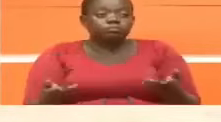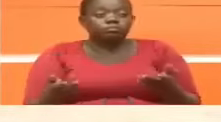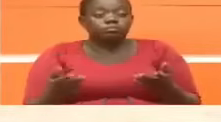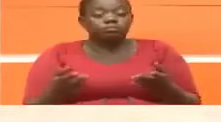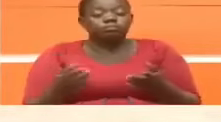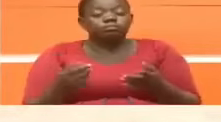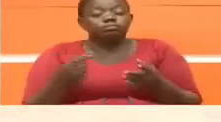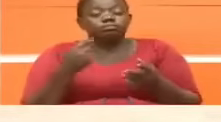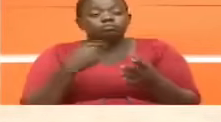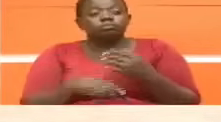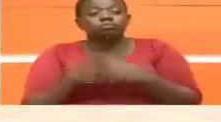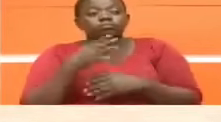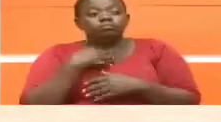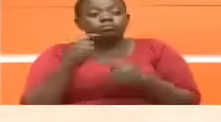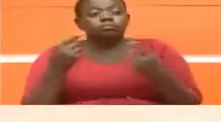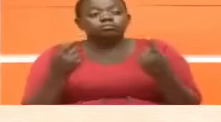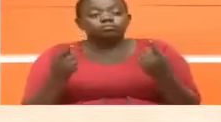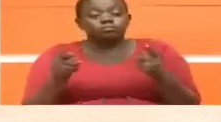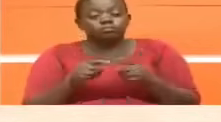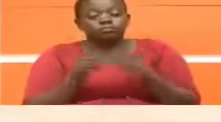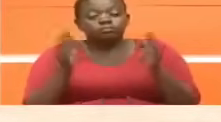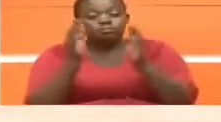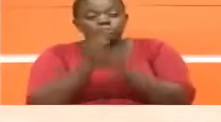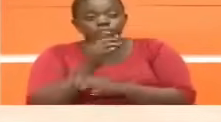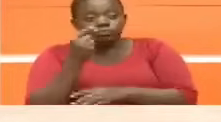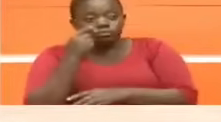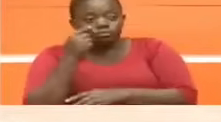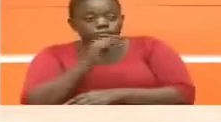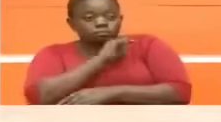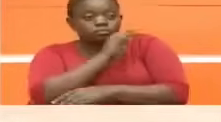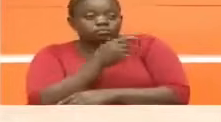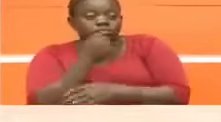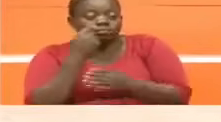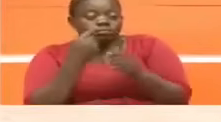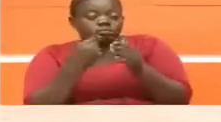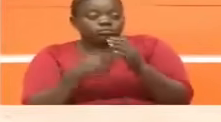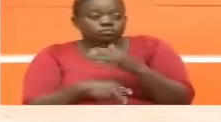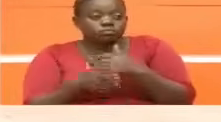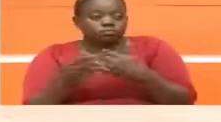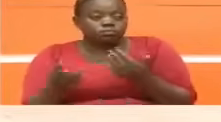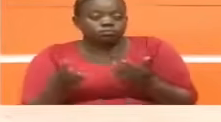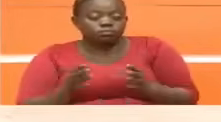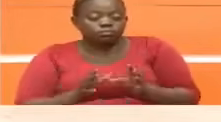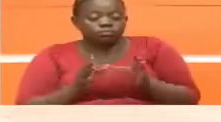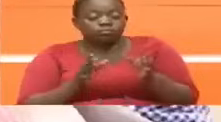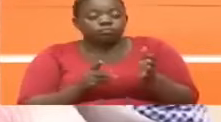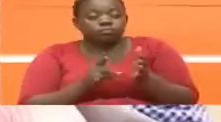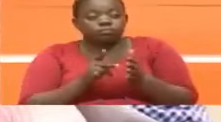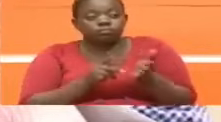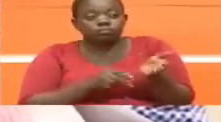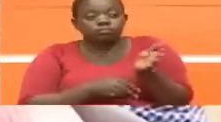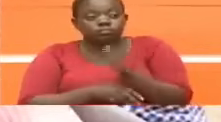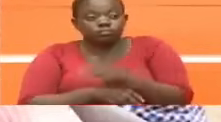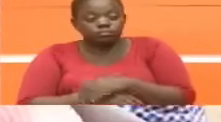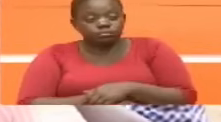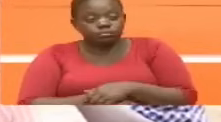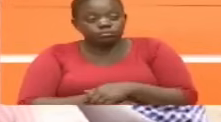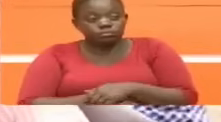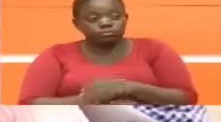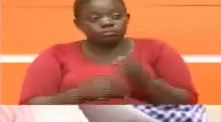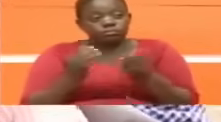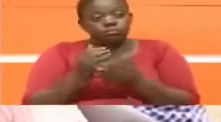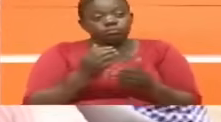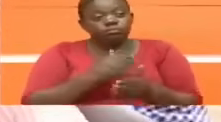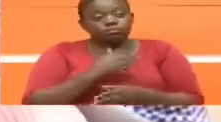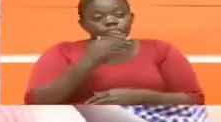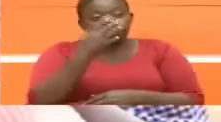bano ng'aliira nabukunsiko olw'aba obuyinza erenga okumuteekako ekifuba nti abamuddize. Kubanga baali badde bana